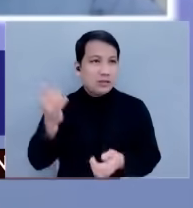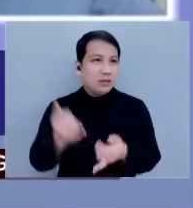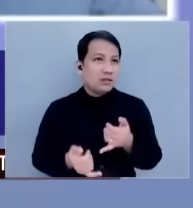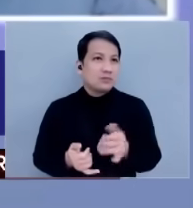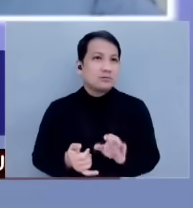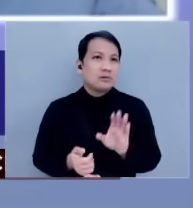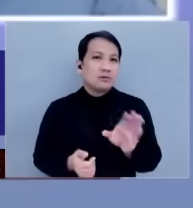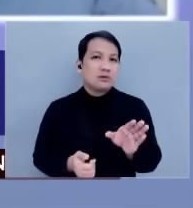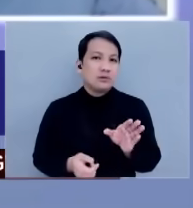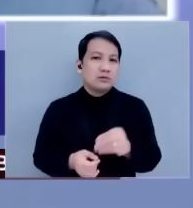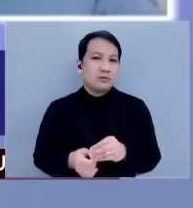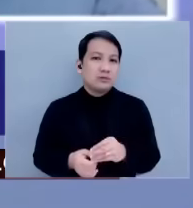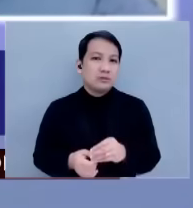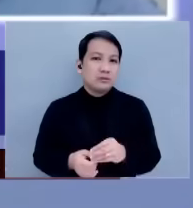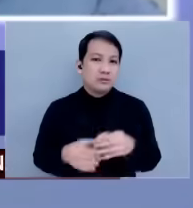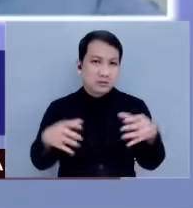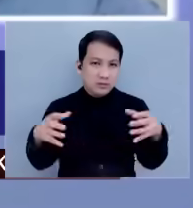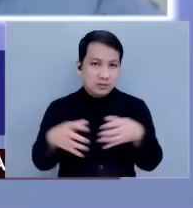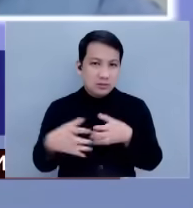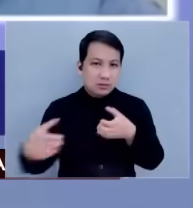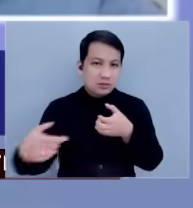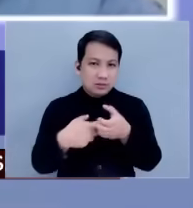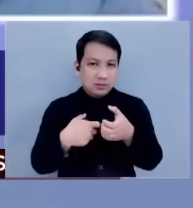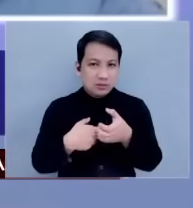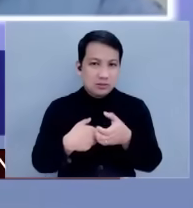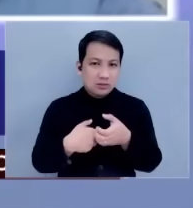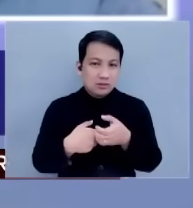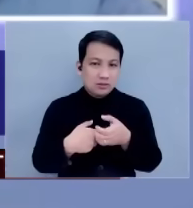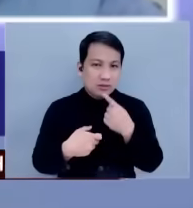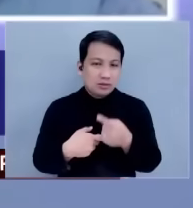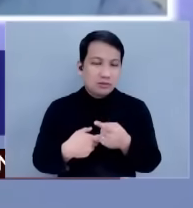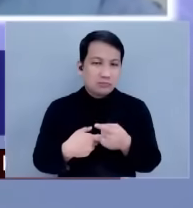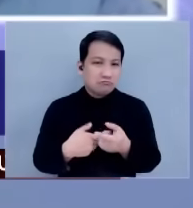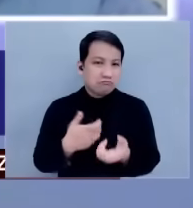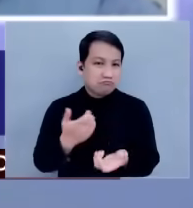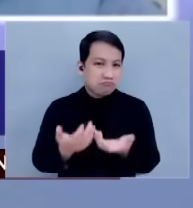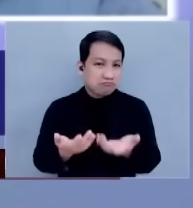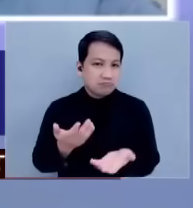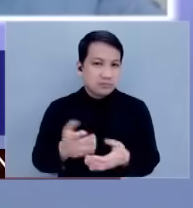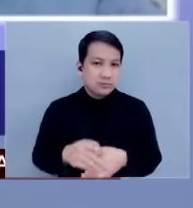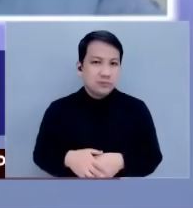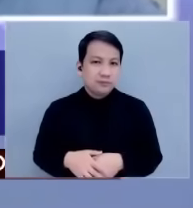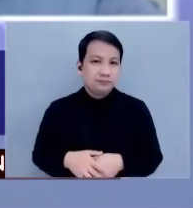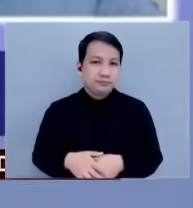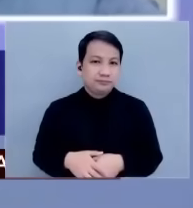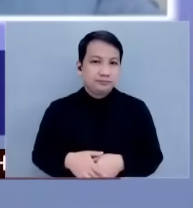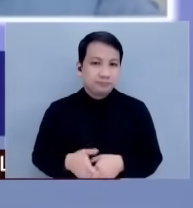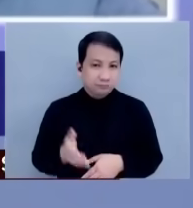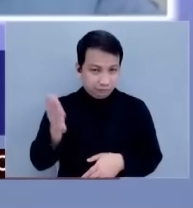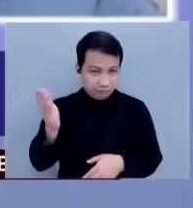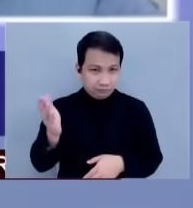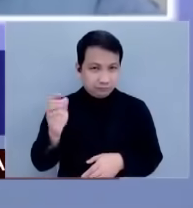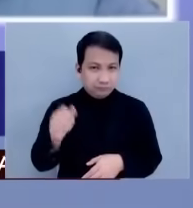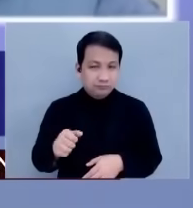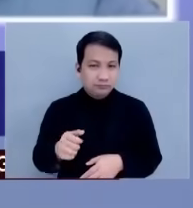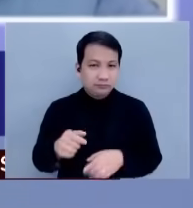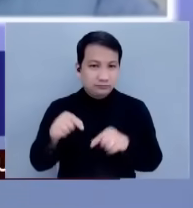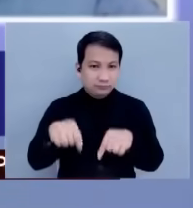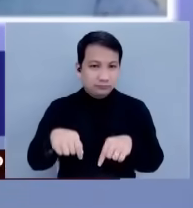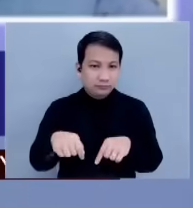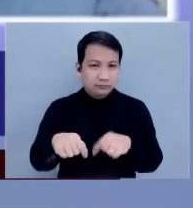last gather na sinasabi. So, iyan, natulog dito sa NBAT ng